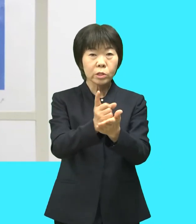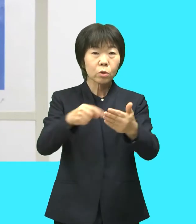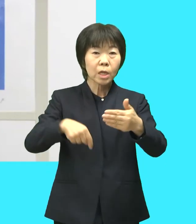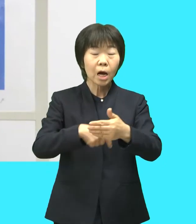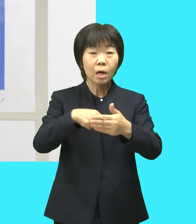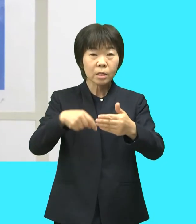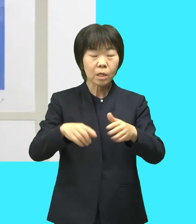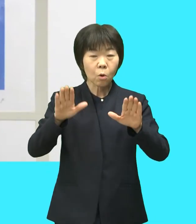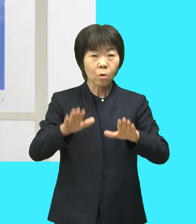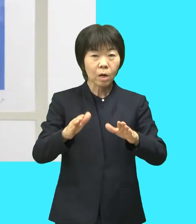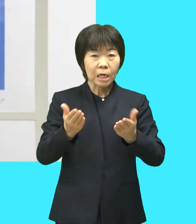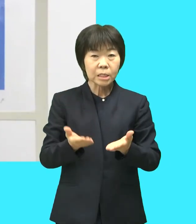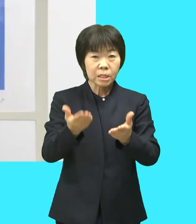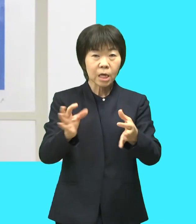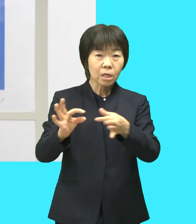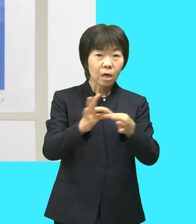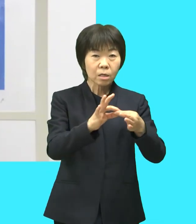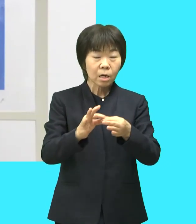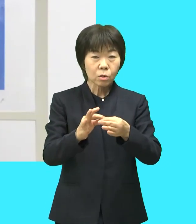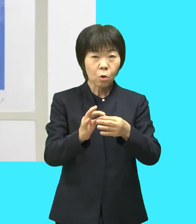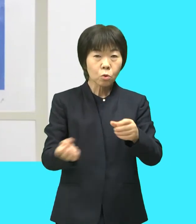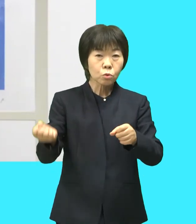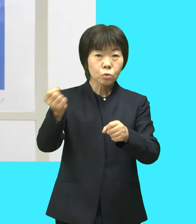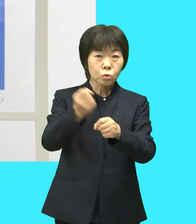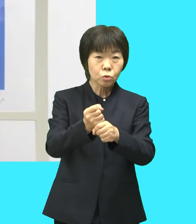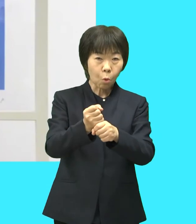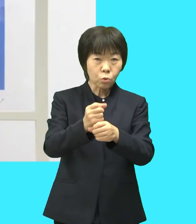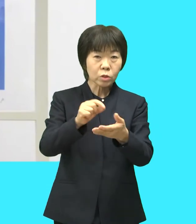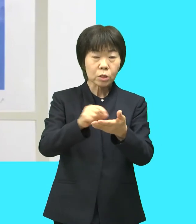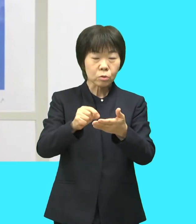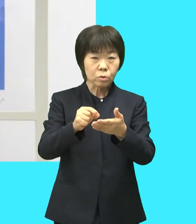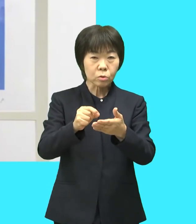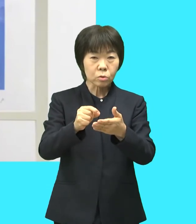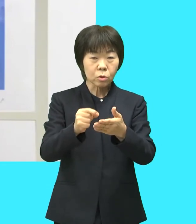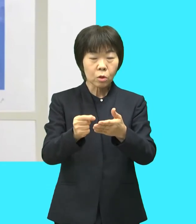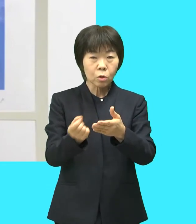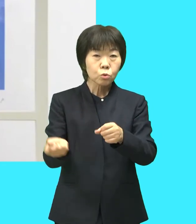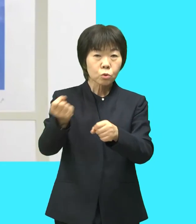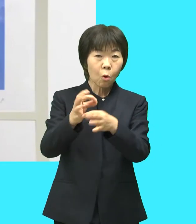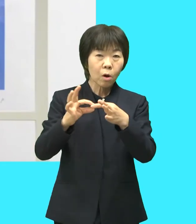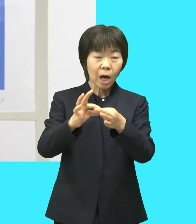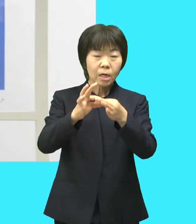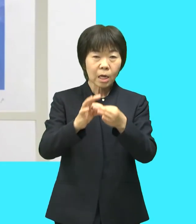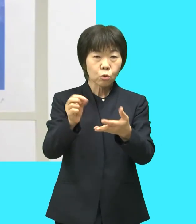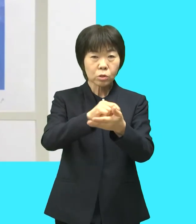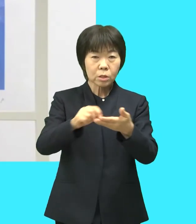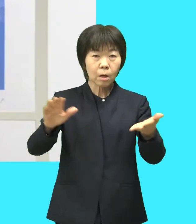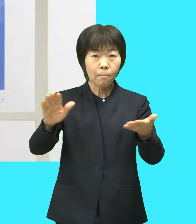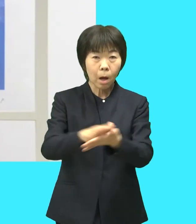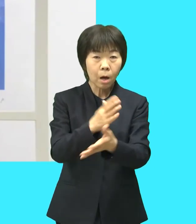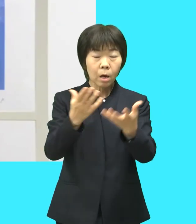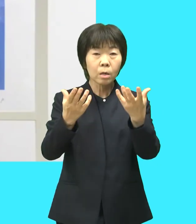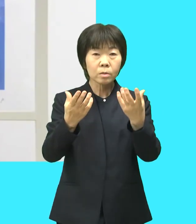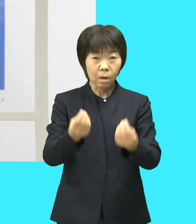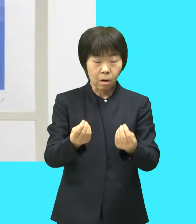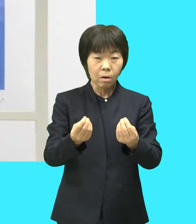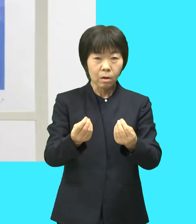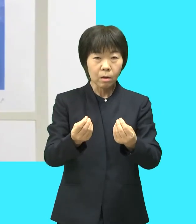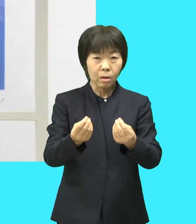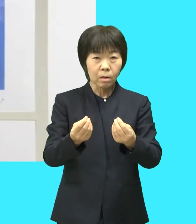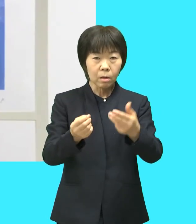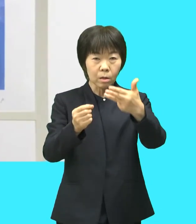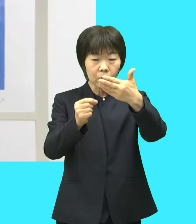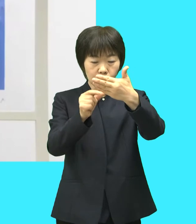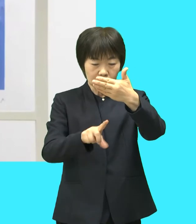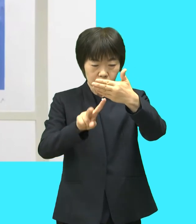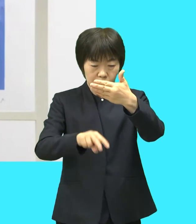に今回の震災関連の復興の記述が復興関連の記述がなくなりました。で26日 の、 総理が来県